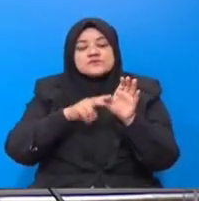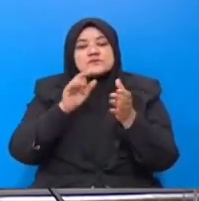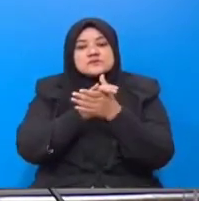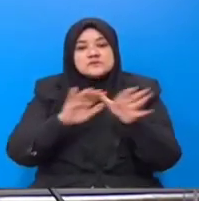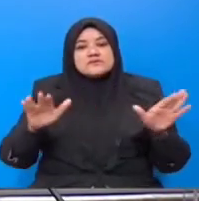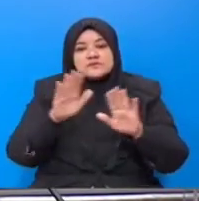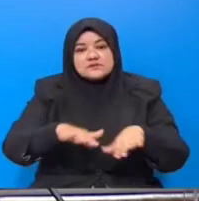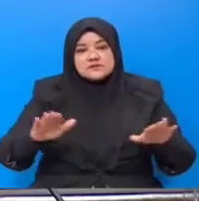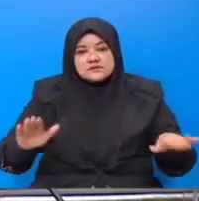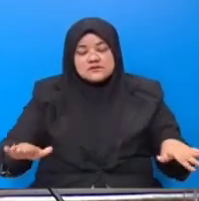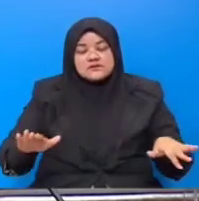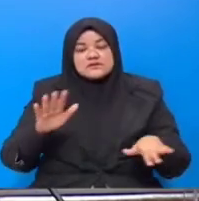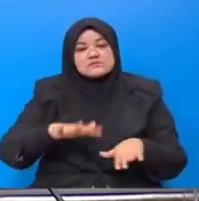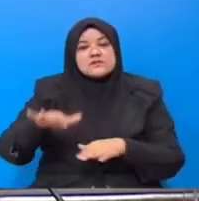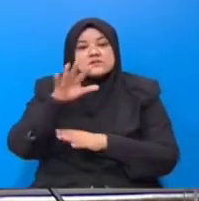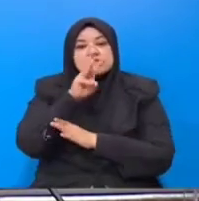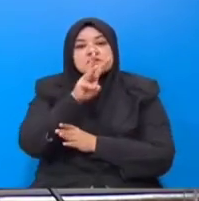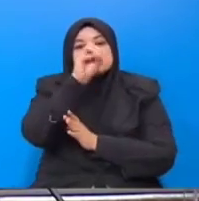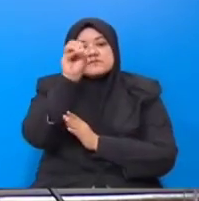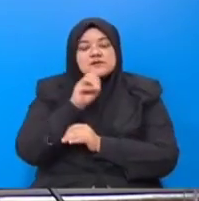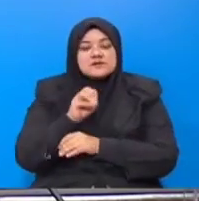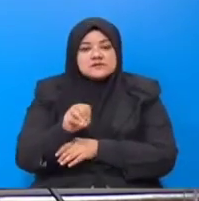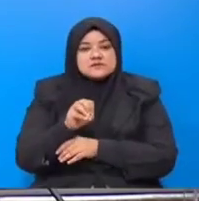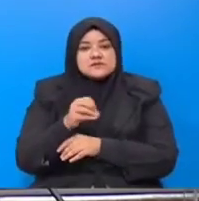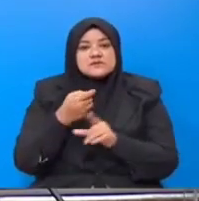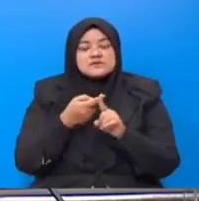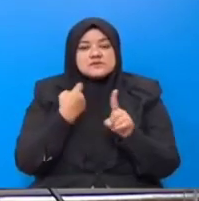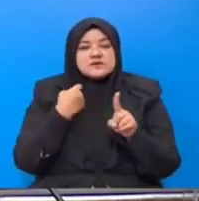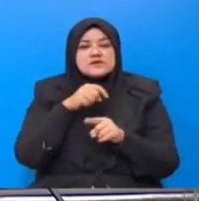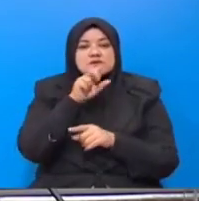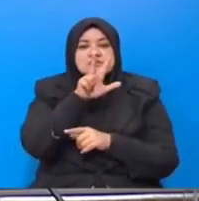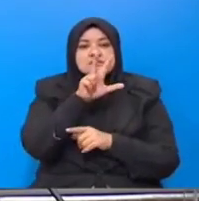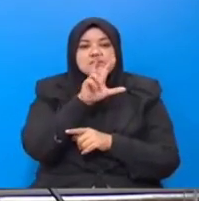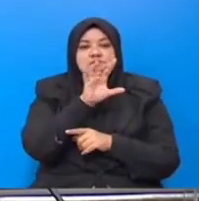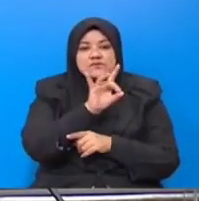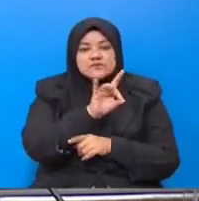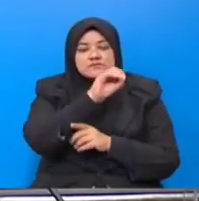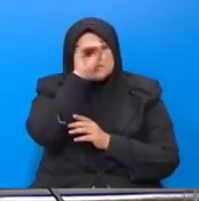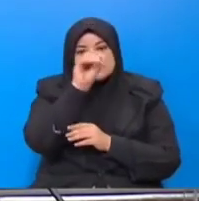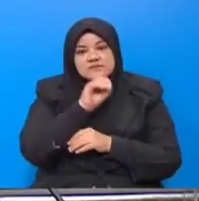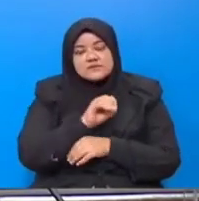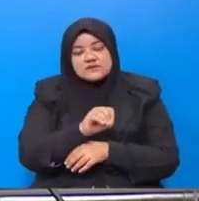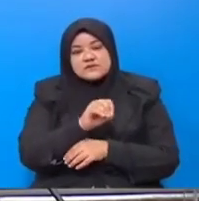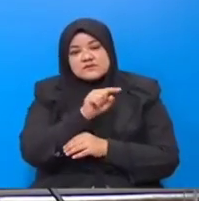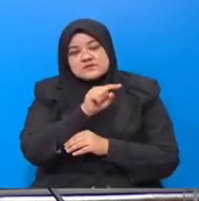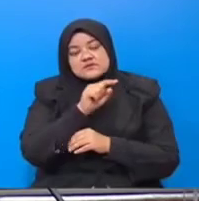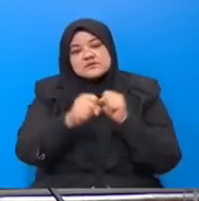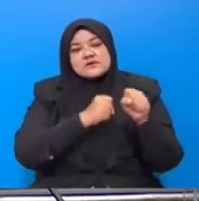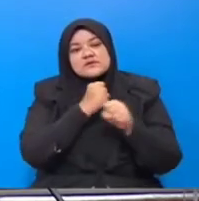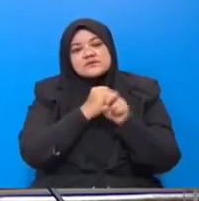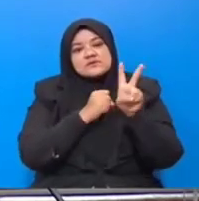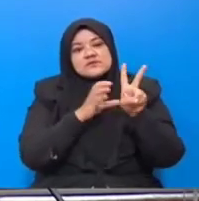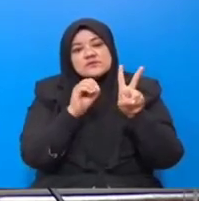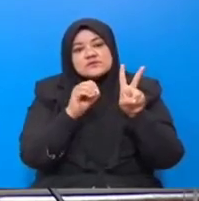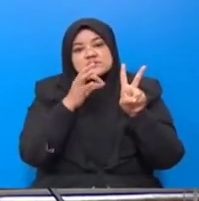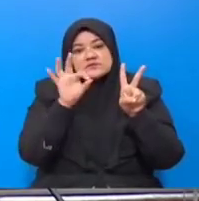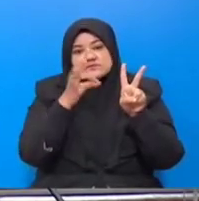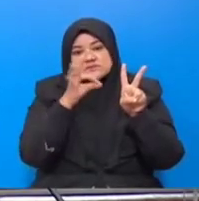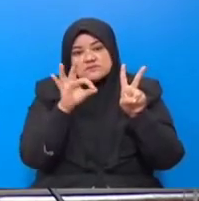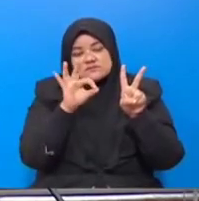keselamatan kanak-kanak sebanyak 600 yaitu daripada 30800 pada tahun